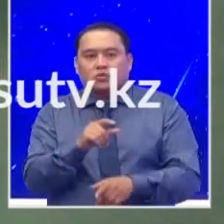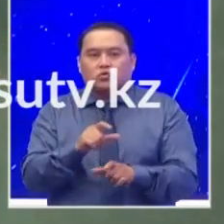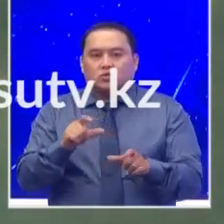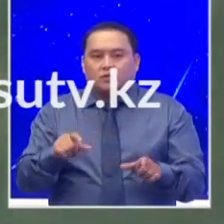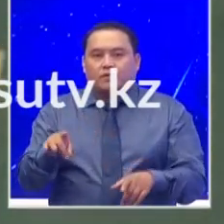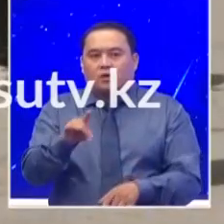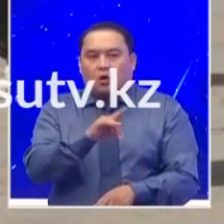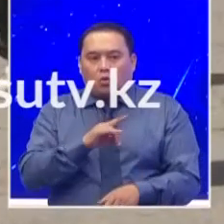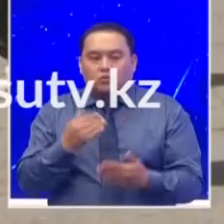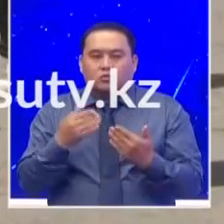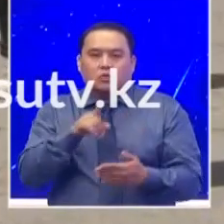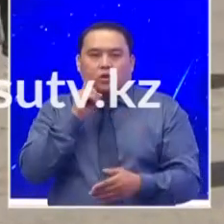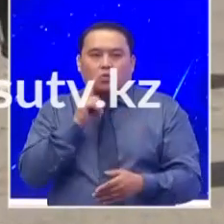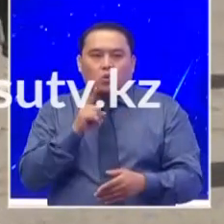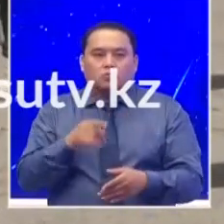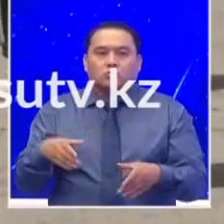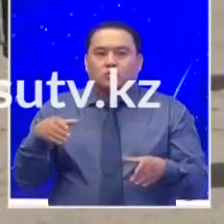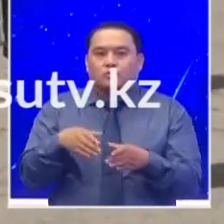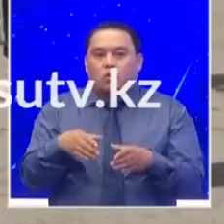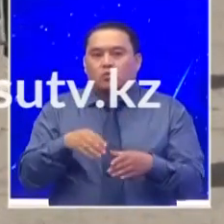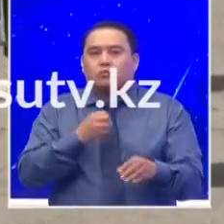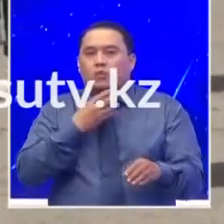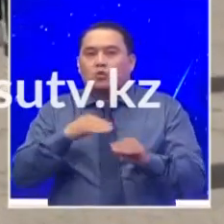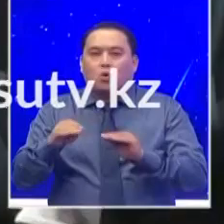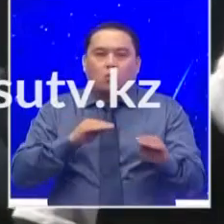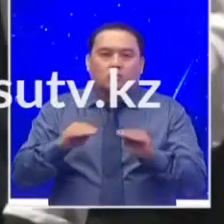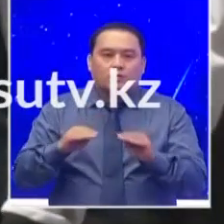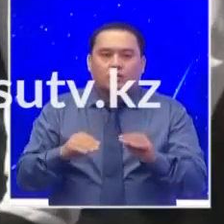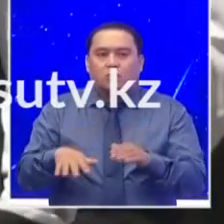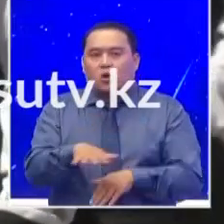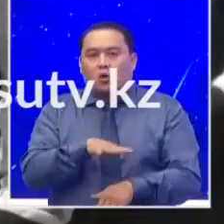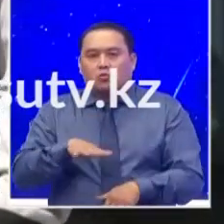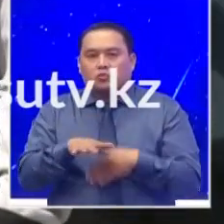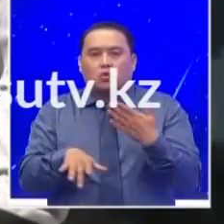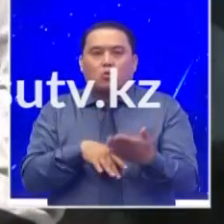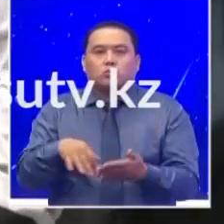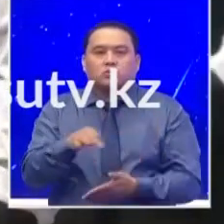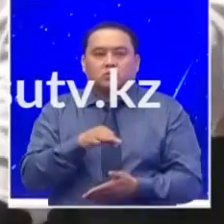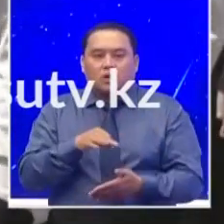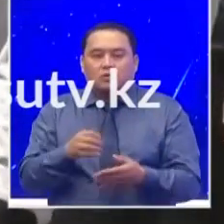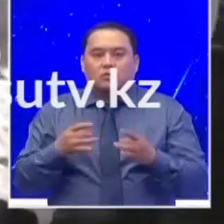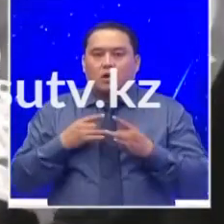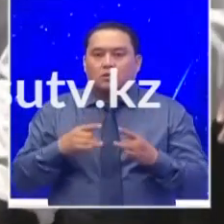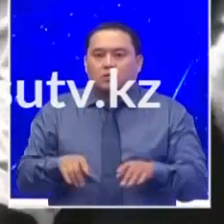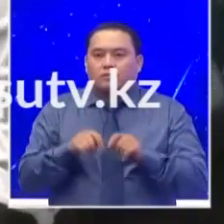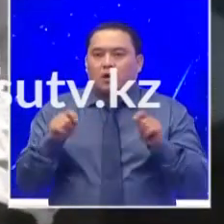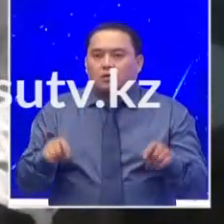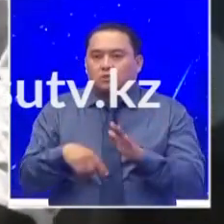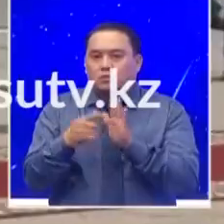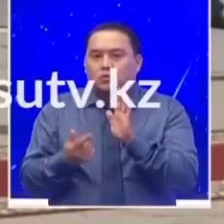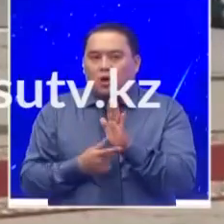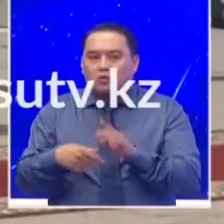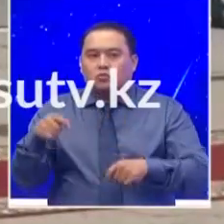жителей региона. «Зеленый десант» задействует в благоустройстве и озеленении территории области. В торжественном открытии